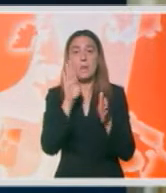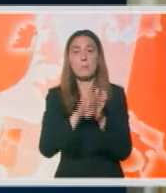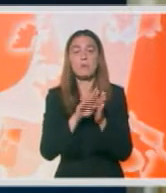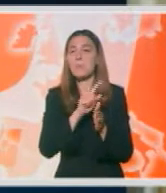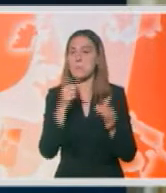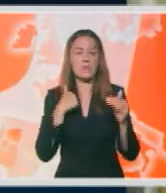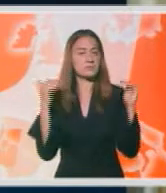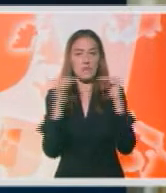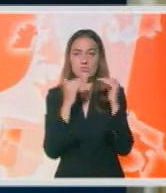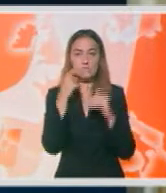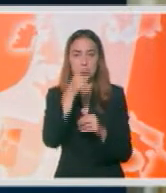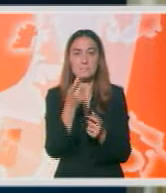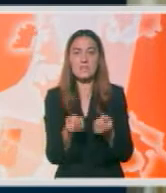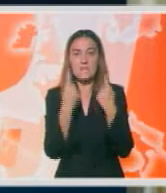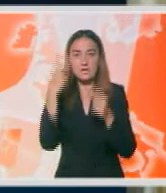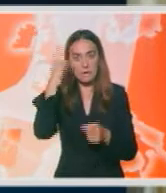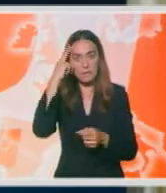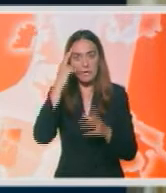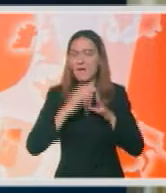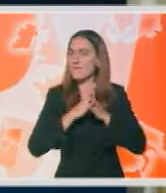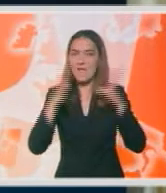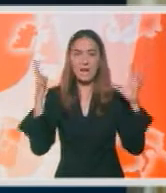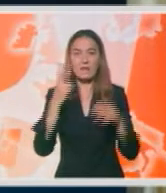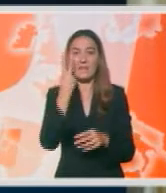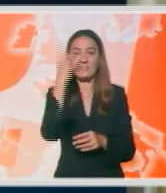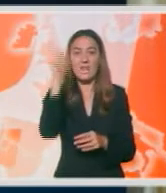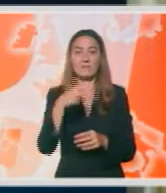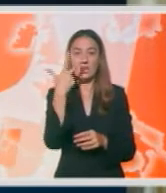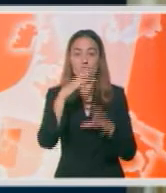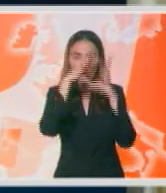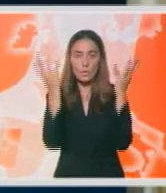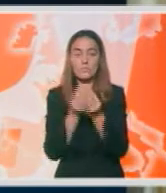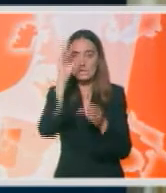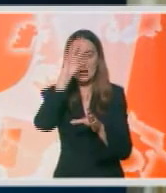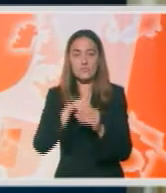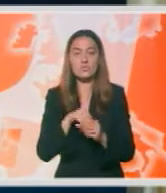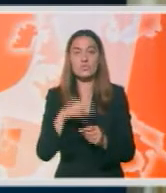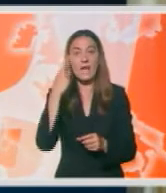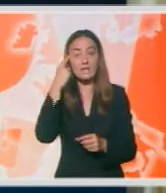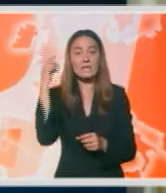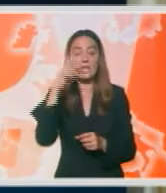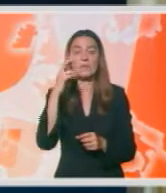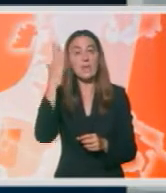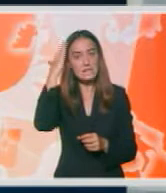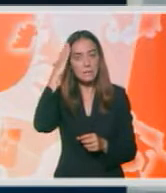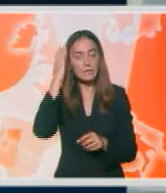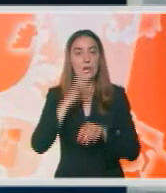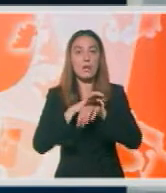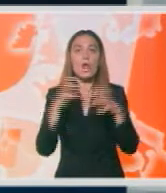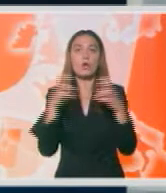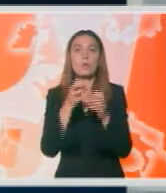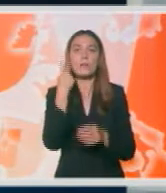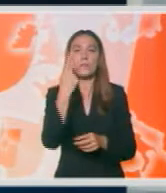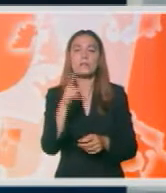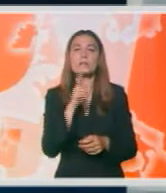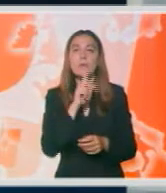ne slažem se s tim. Seoska populacija je ogromna, 2/3 ukupnog stanovništva. Kineska ekonomija zabrinjava lidere Grupe 20